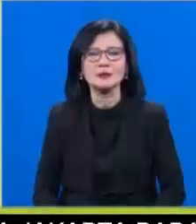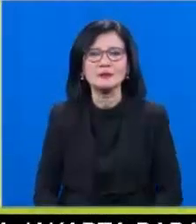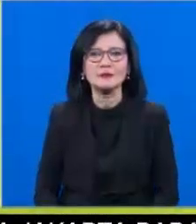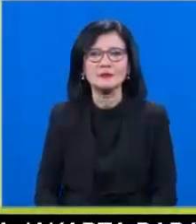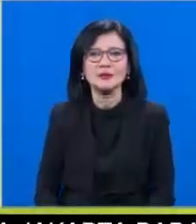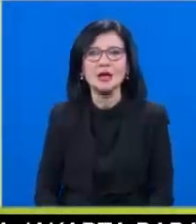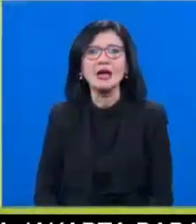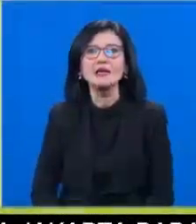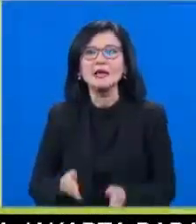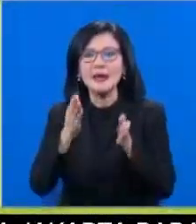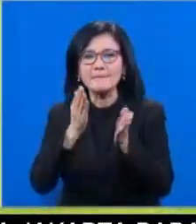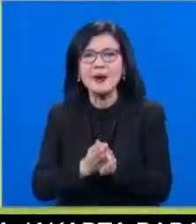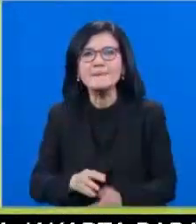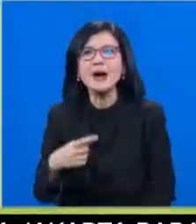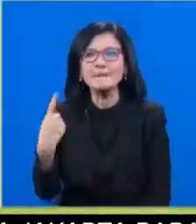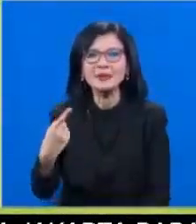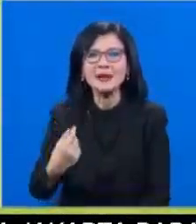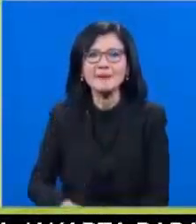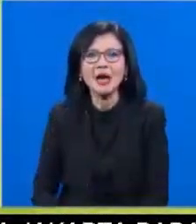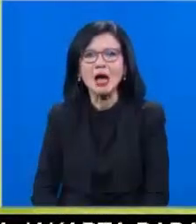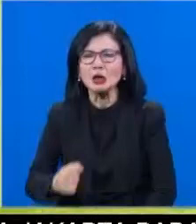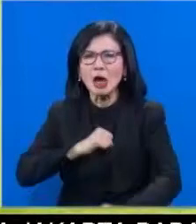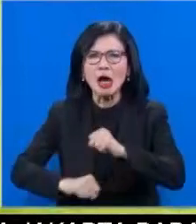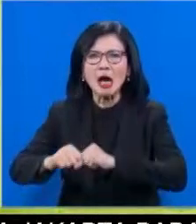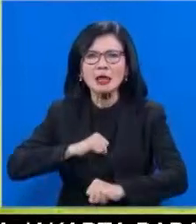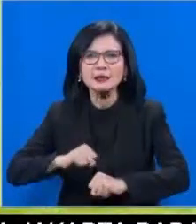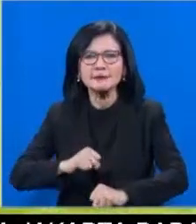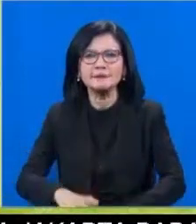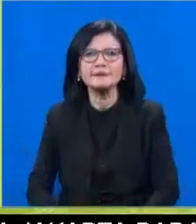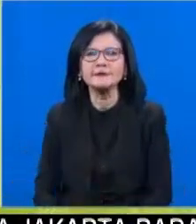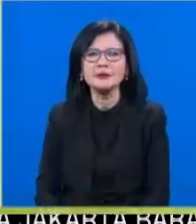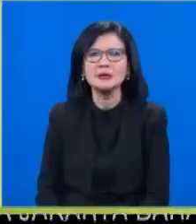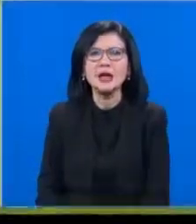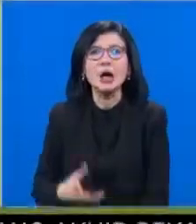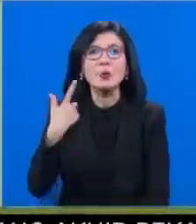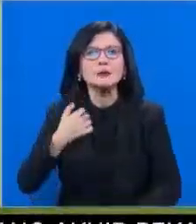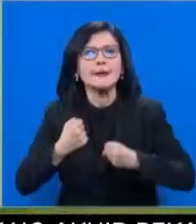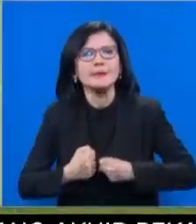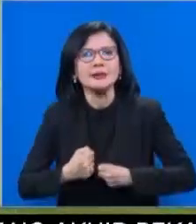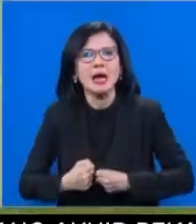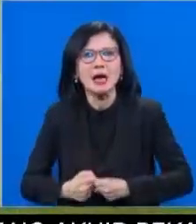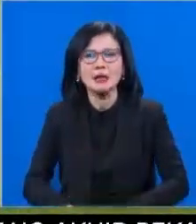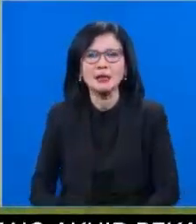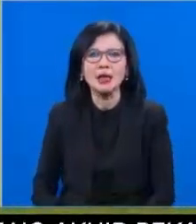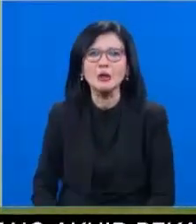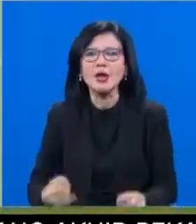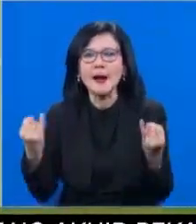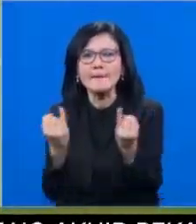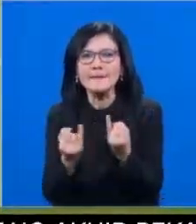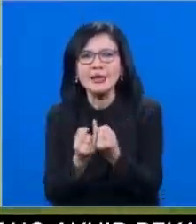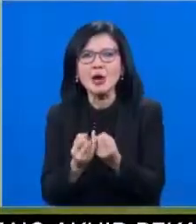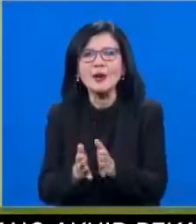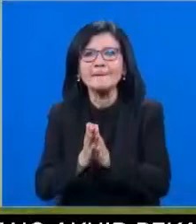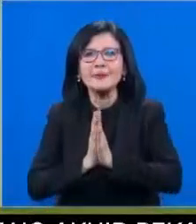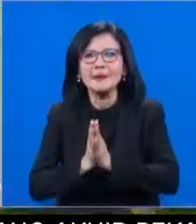Pada babak pertama, timnas U23 bermain lebih proaktif dengan menerapkan high block pressing ketika bertahan, mengurung Myanmar di area pertahanannya